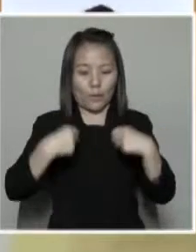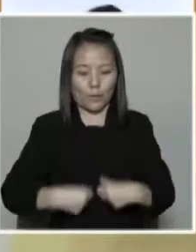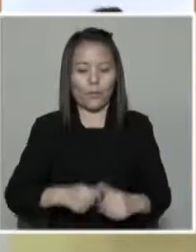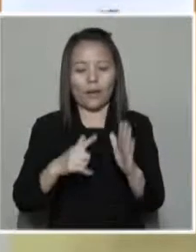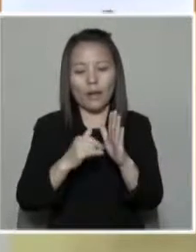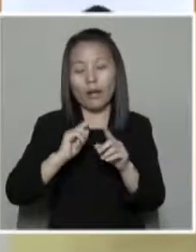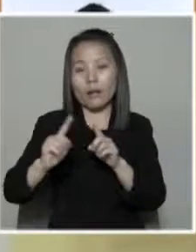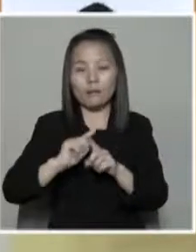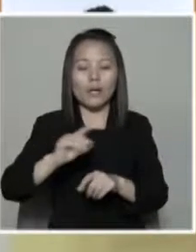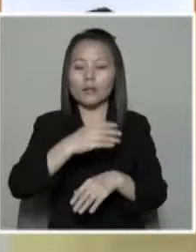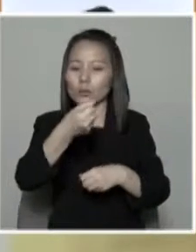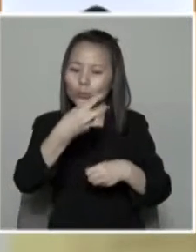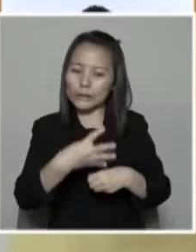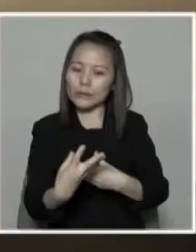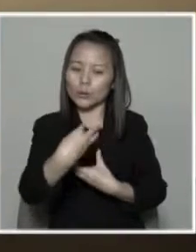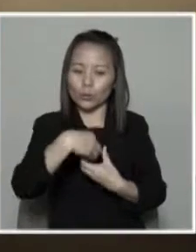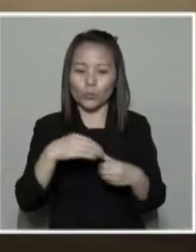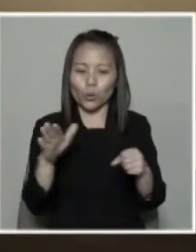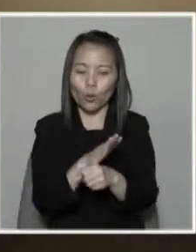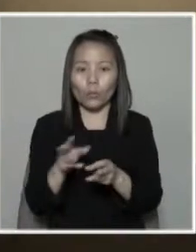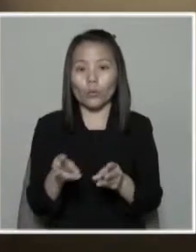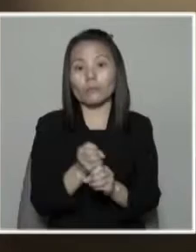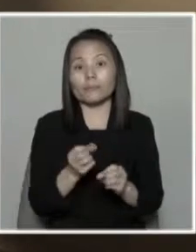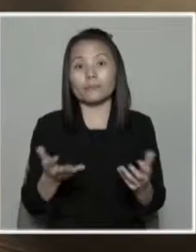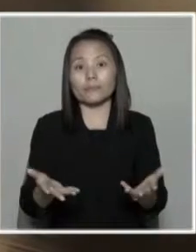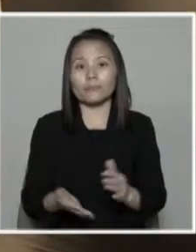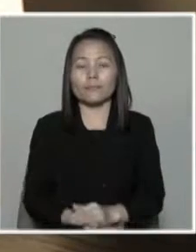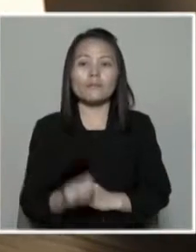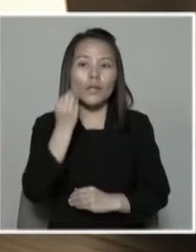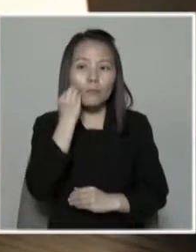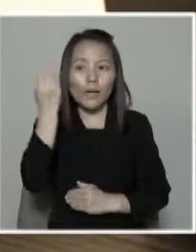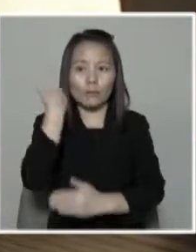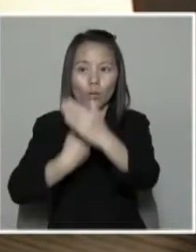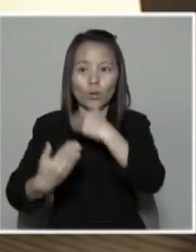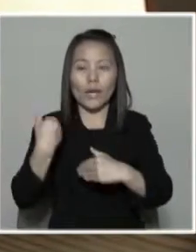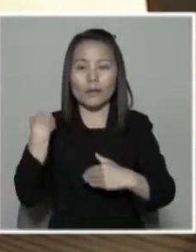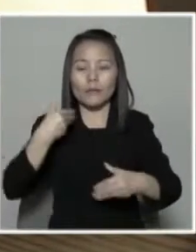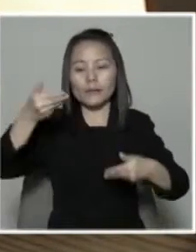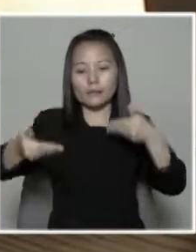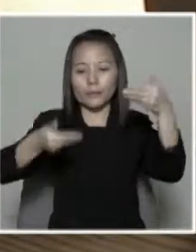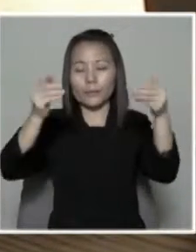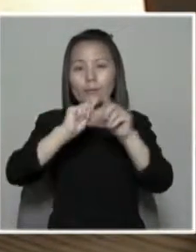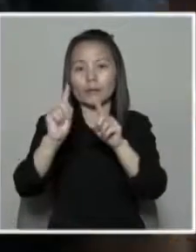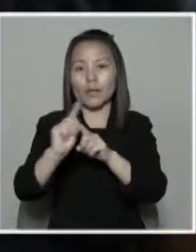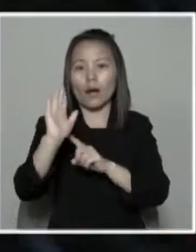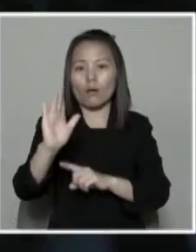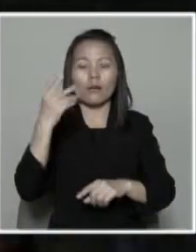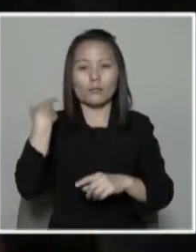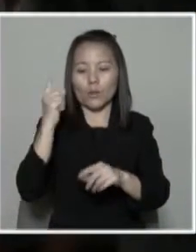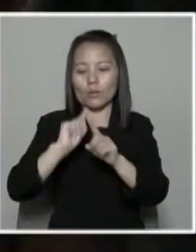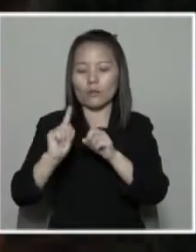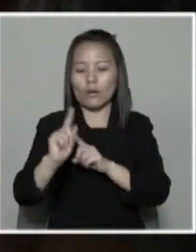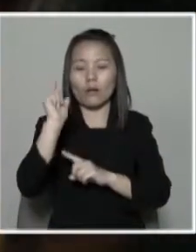าโรคต่างๆเนี่ยเขาทำกันยังไงบ้าง นอกจากนี้ในพิพิธภัณฑ์ยังมีนิทรรศการเผยแพร่พระกิตติคุณและพระอัจฉริยภ